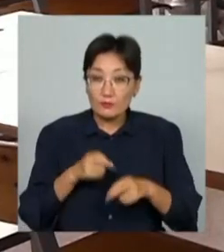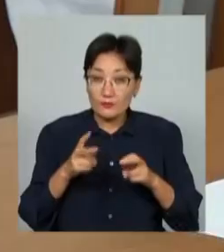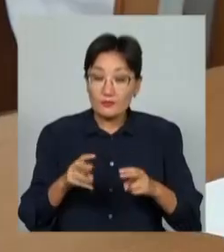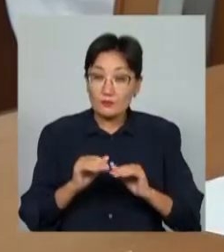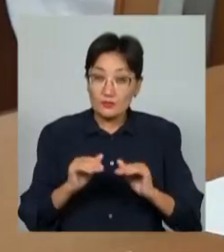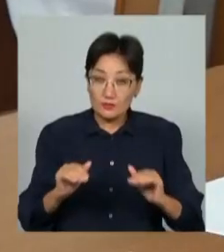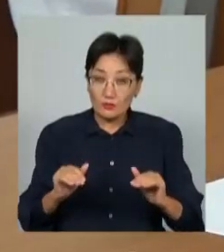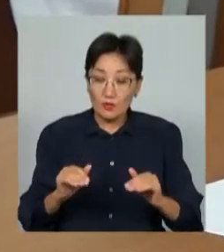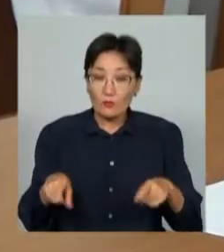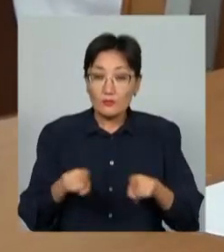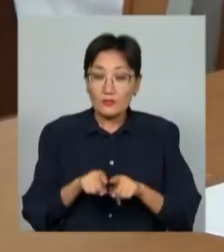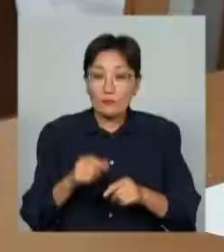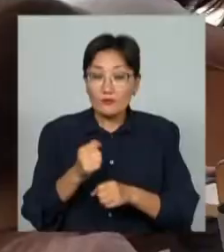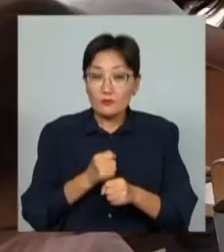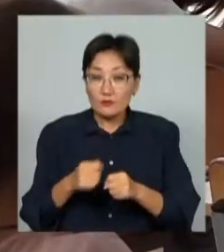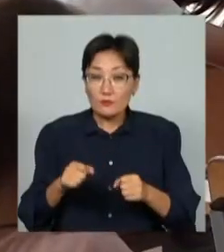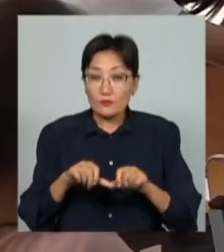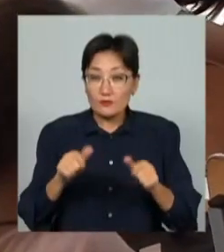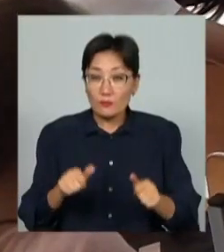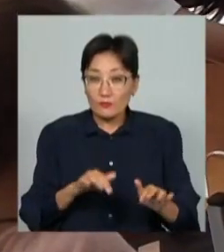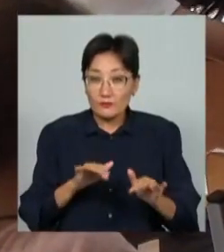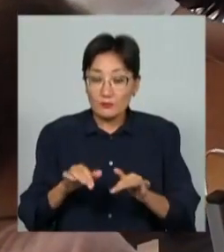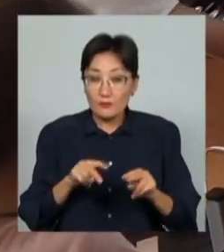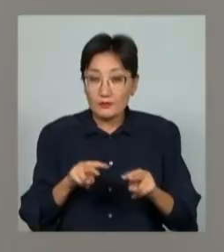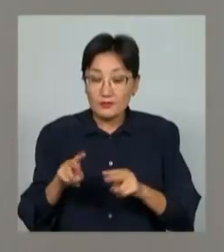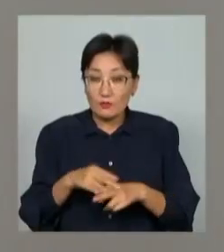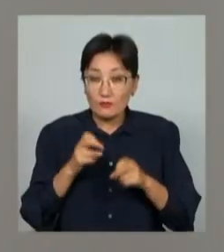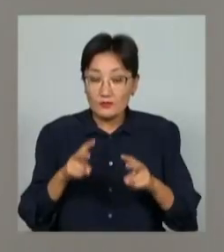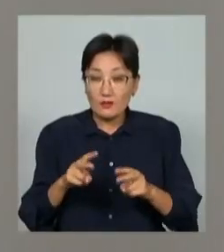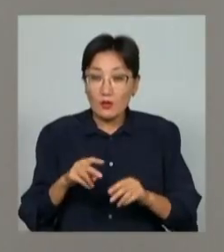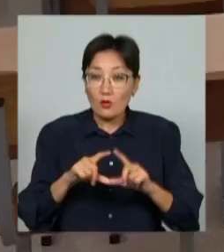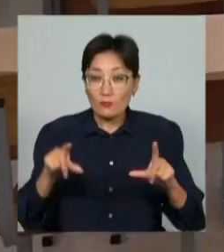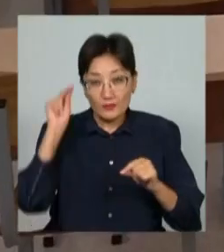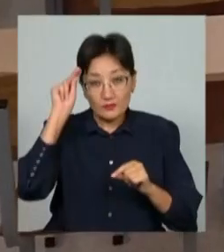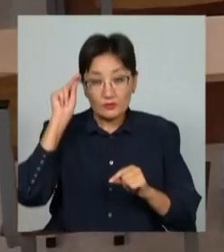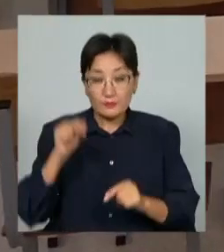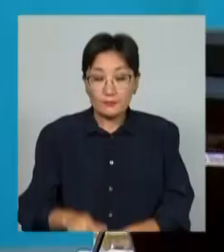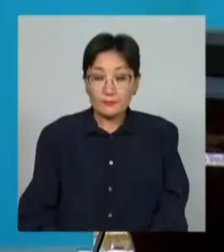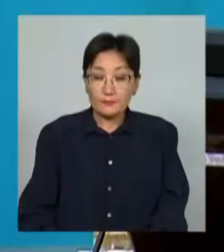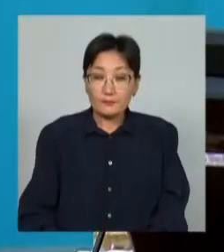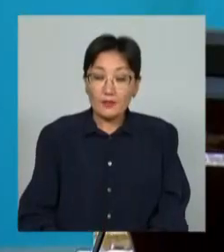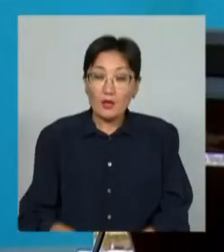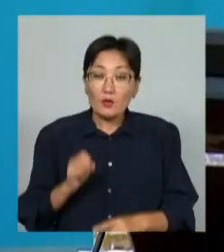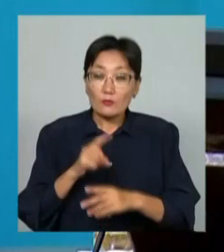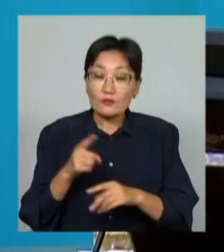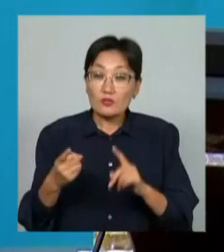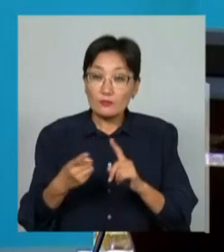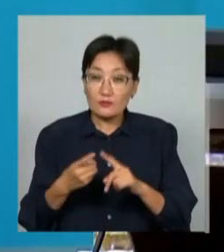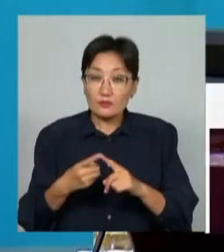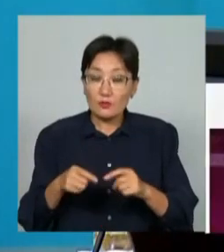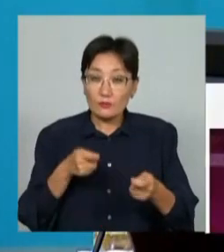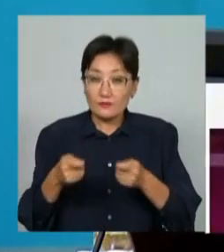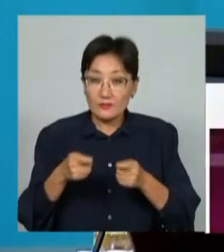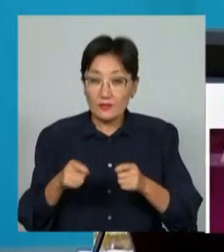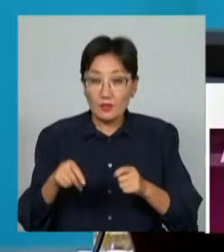безопасности учащихся, а также выработать четкий алгоритм действий и контроля безопасности в образовательных учреждениях. Поручаю. Первое.